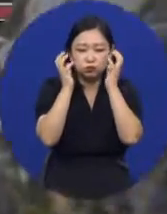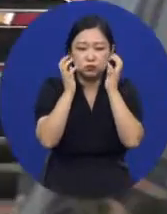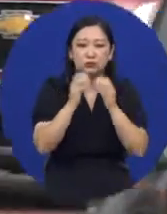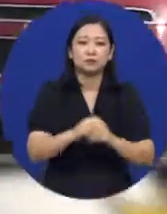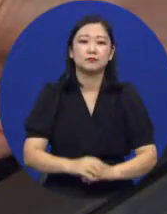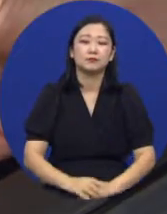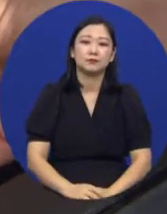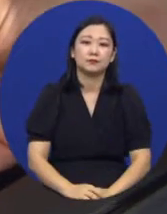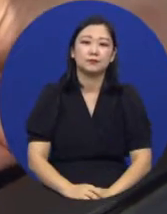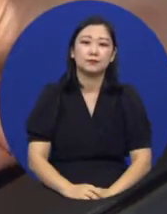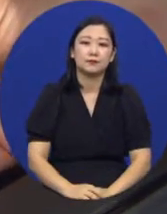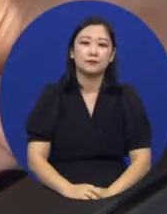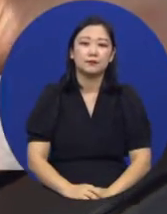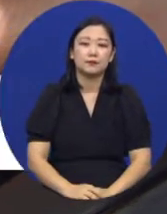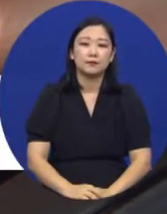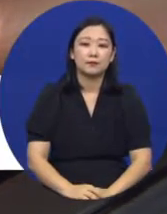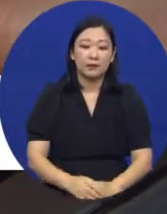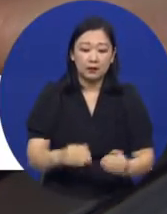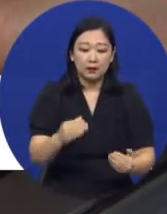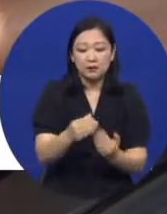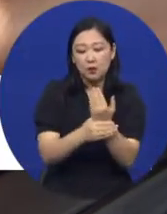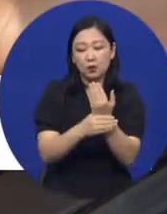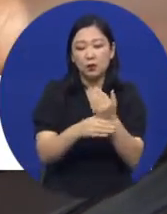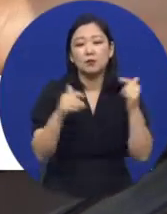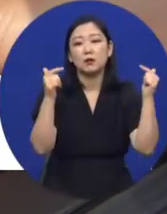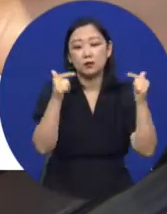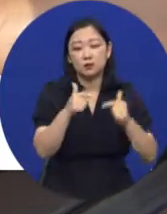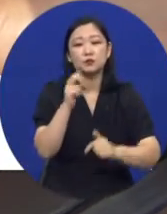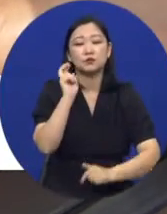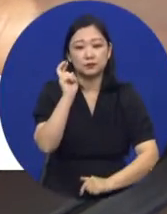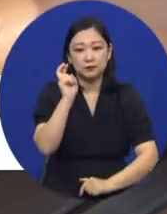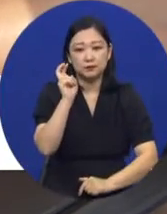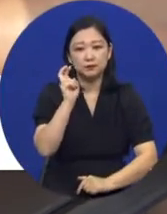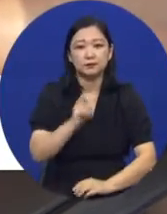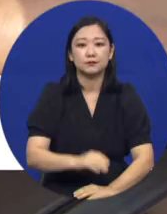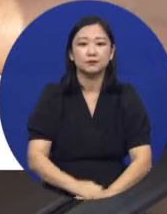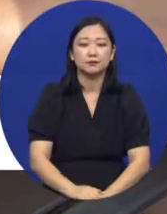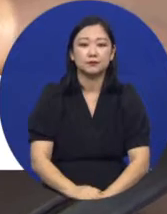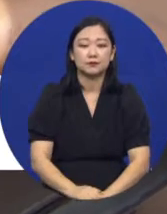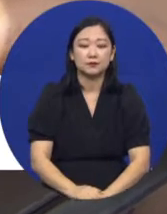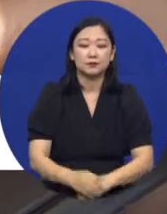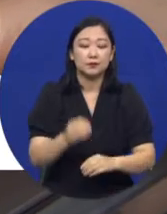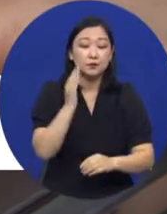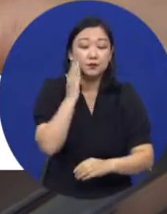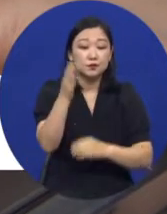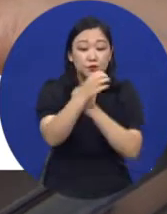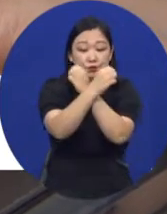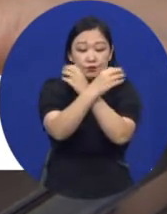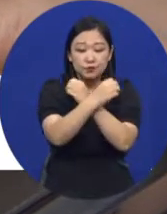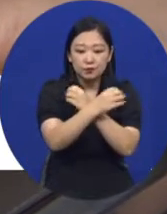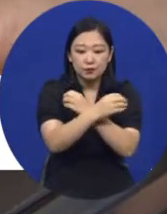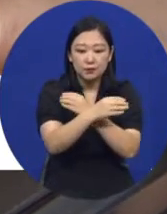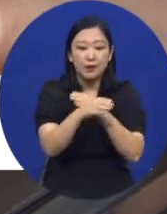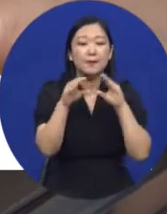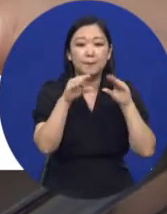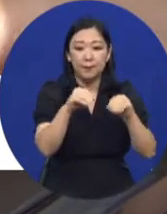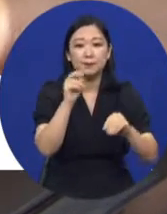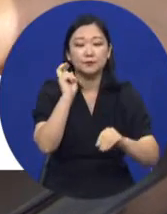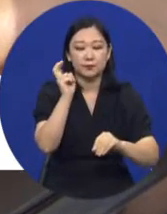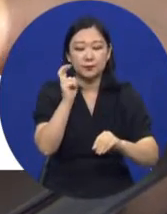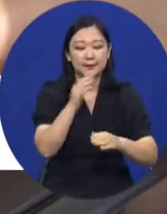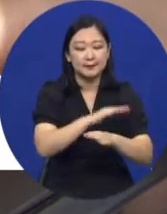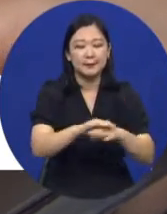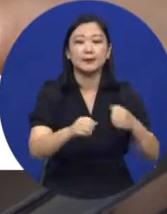나왔습니다. 아무래도 사고가 좀 건널목 사고가 안 생기겠죠. 파란불에 더 정지될 생각을 좀 더 많이 하고 더